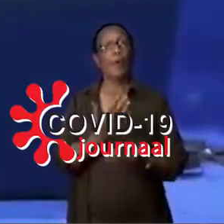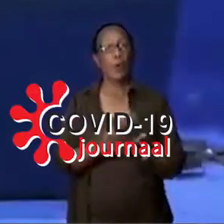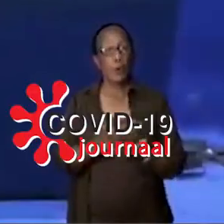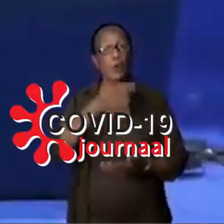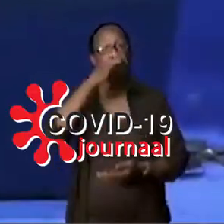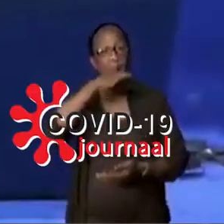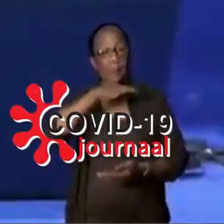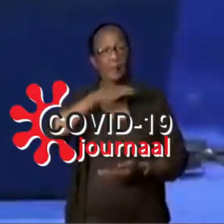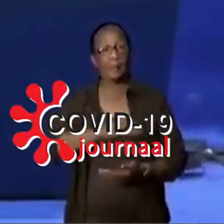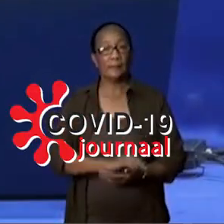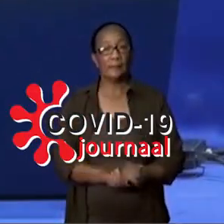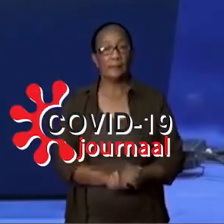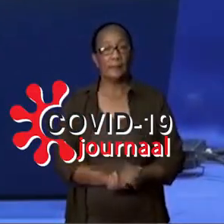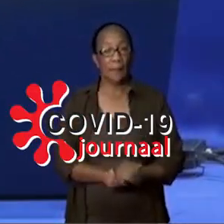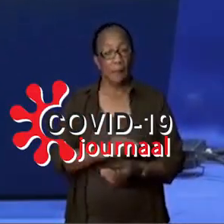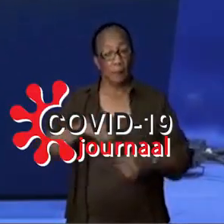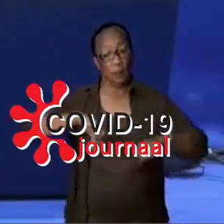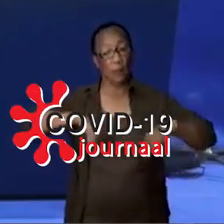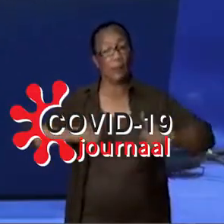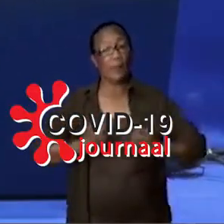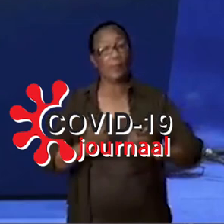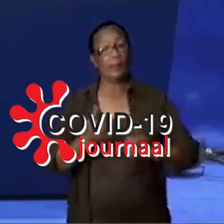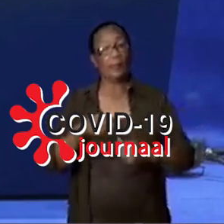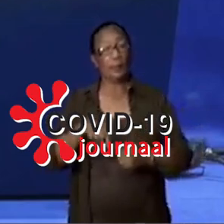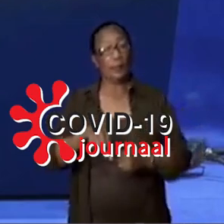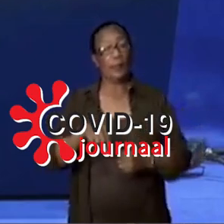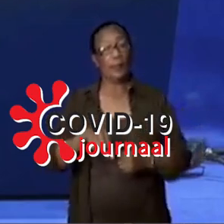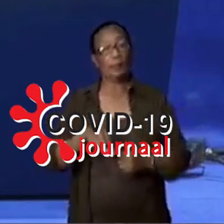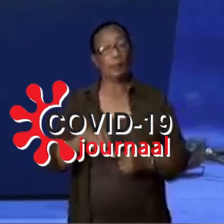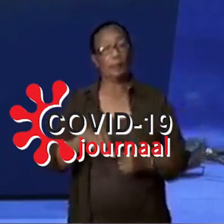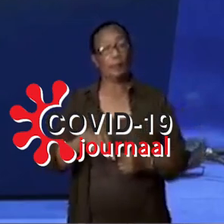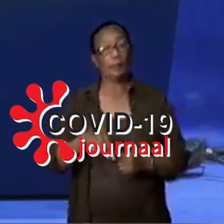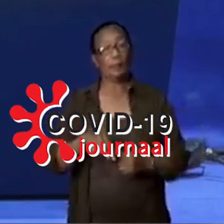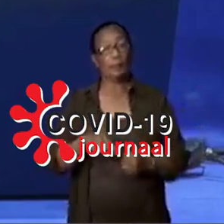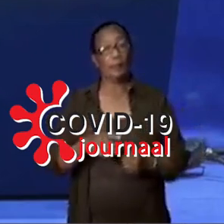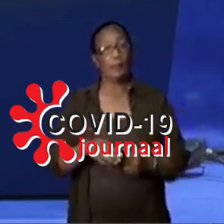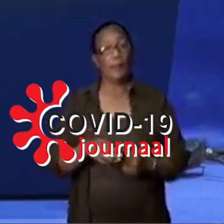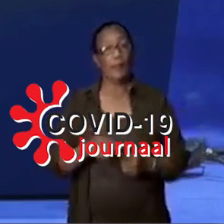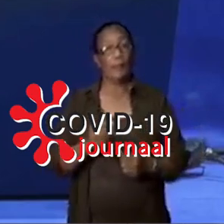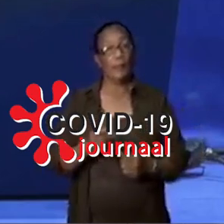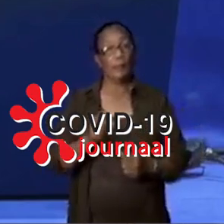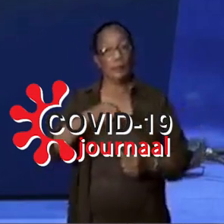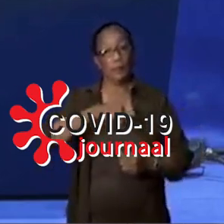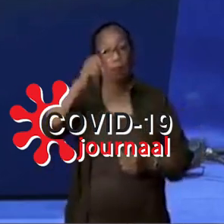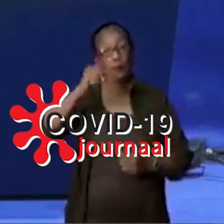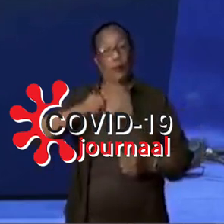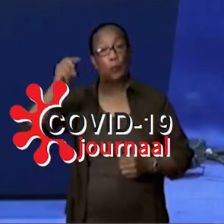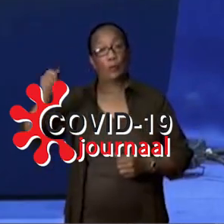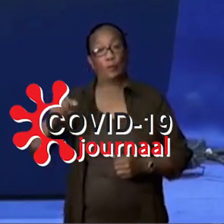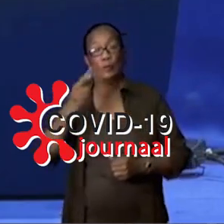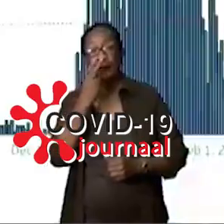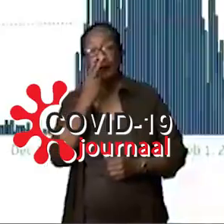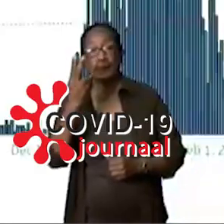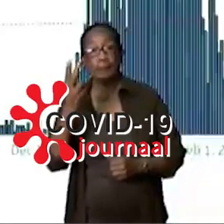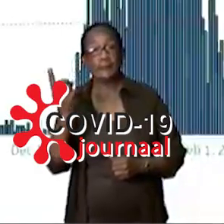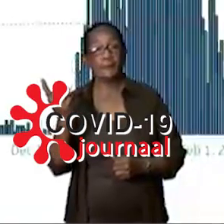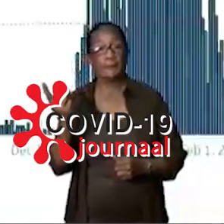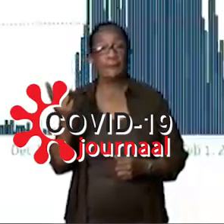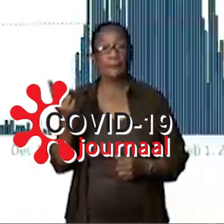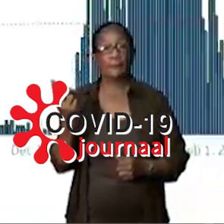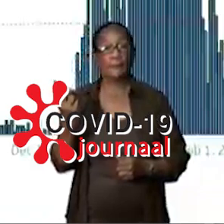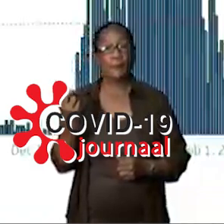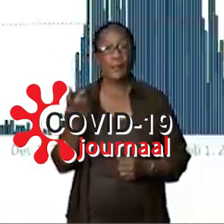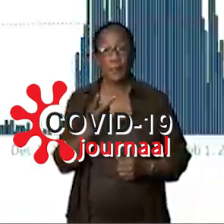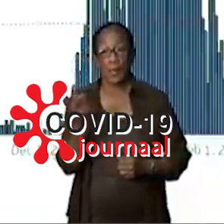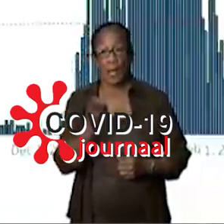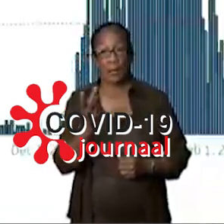Goedemiddag. We starten met een epidemiologische curve. Hier zien we de